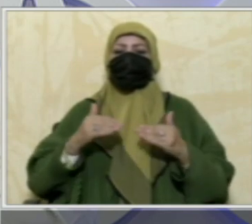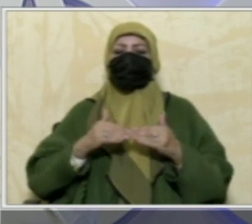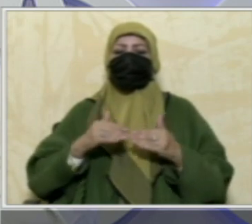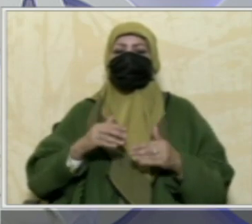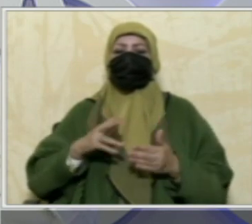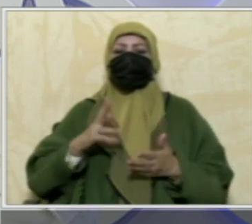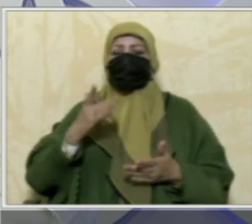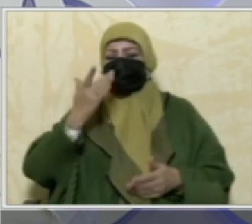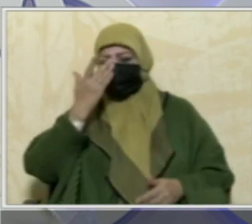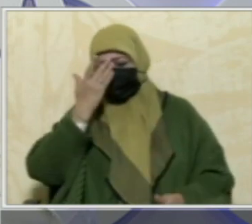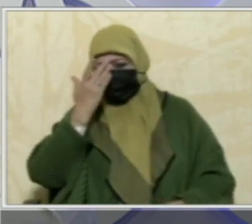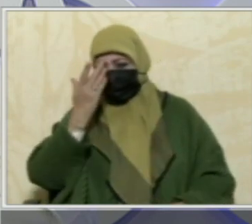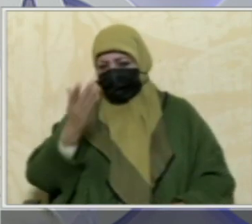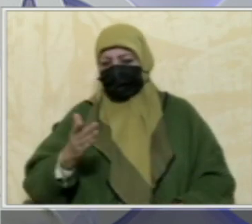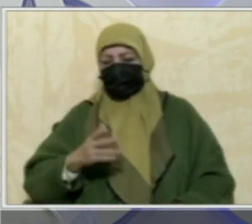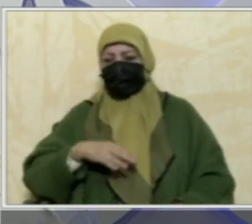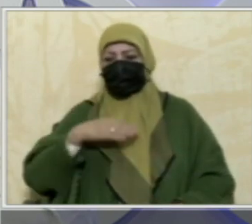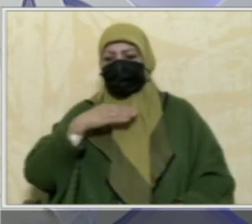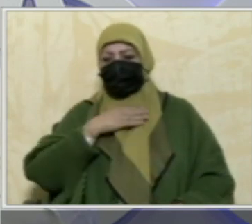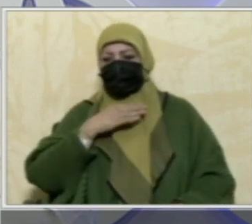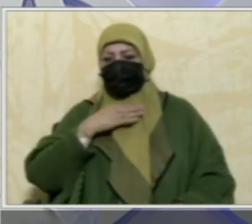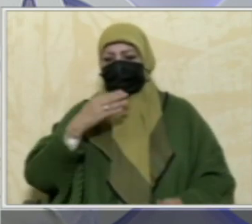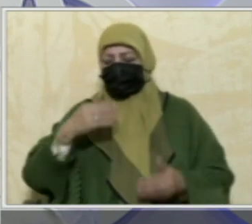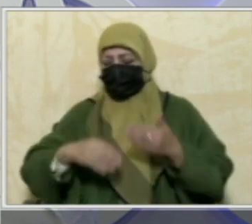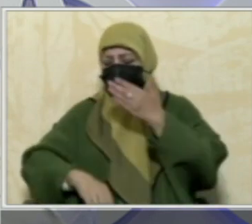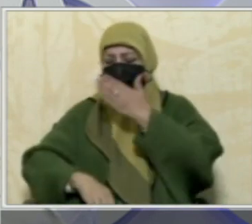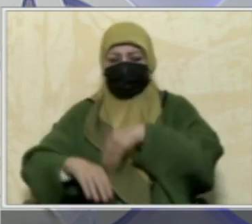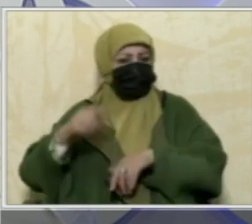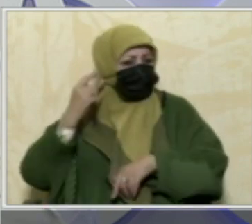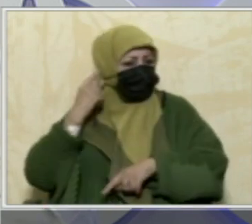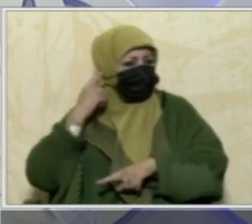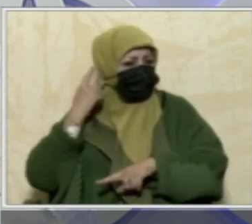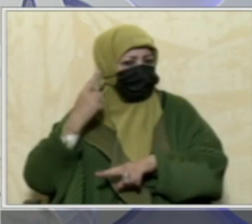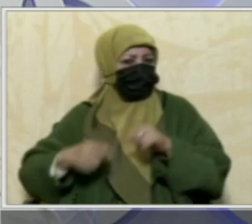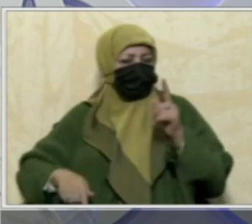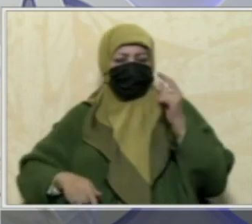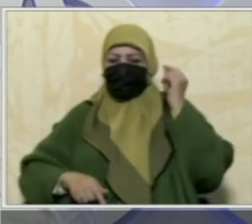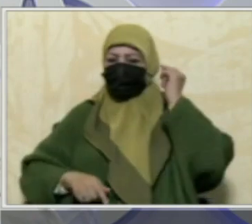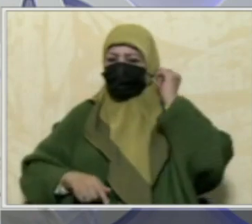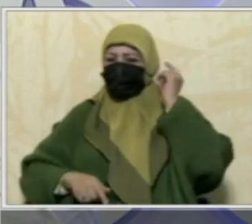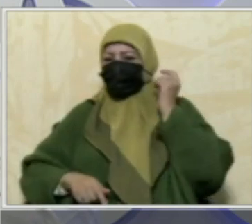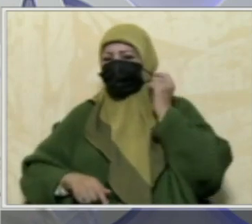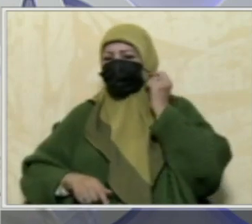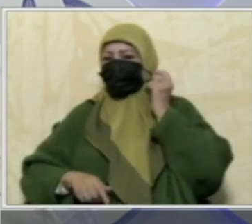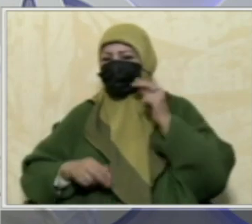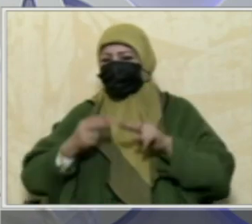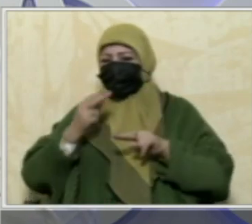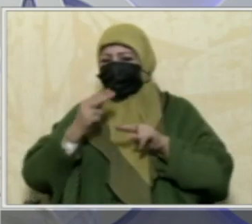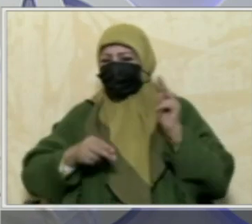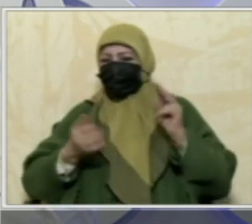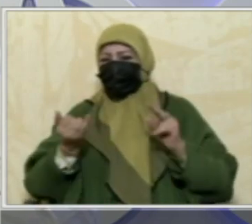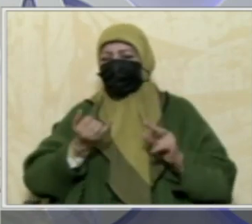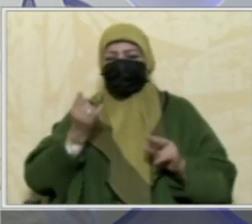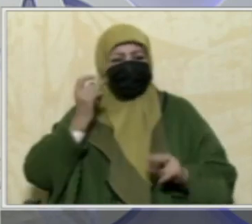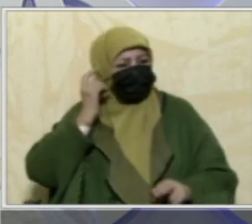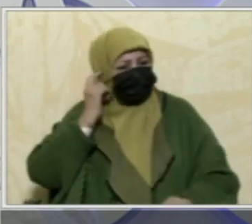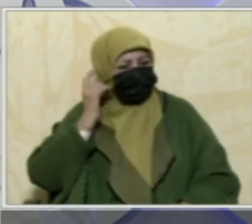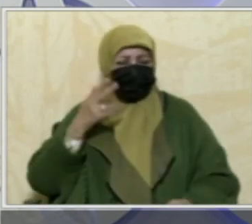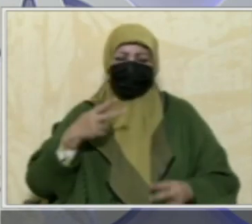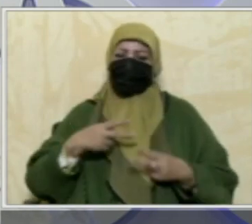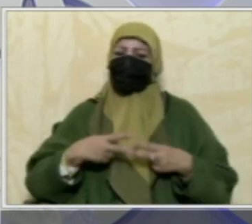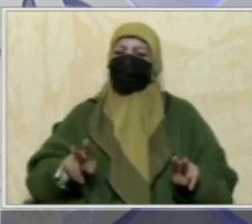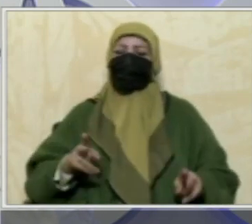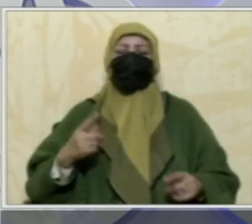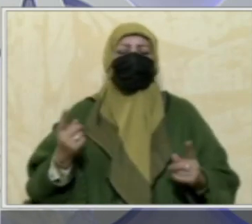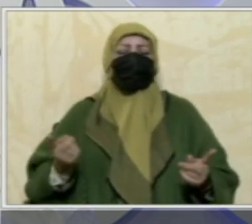بسيط من اذونها او من اذنيها ايه ما فيش شي اشكال ان شاء الله هذه مساله تكلموا فيها العلماء قالوا مقطوعه